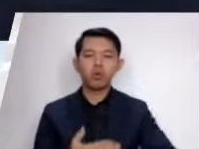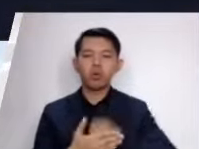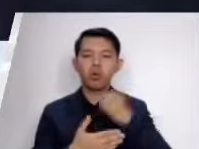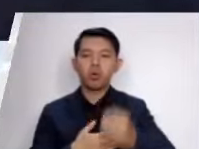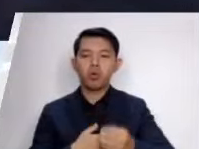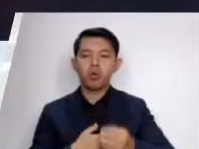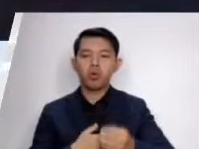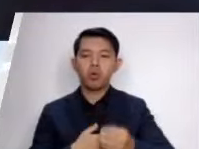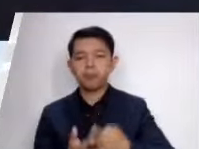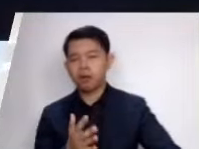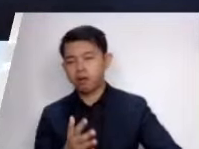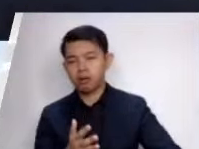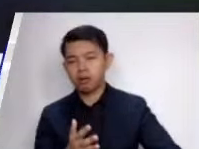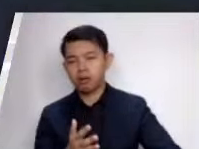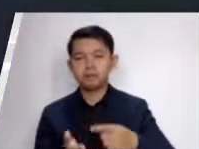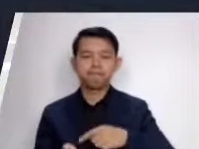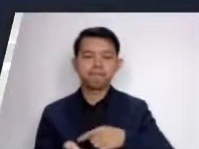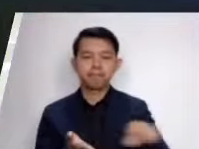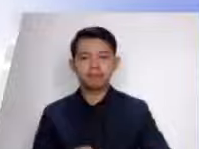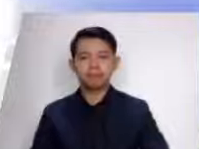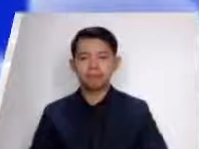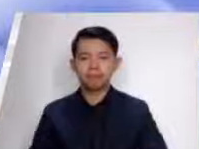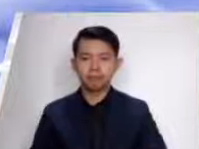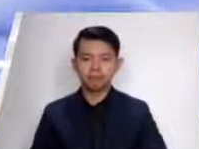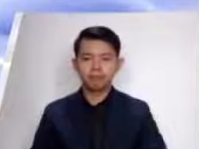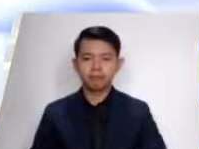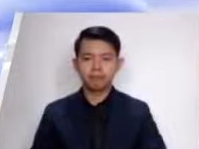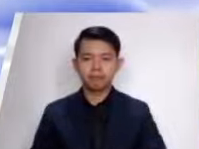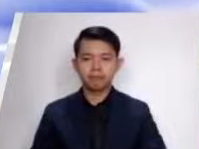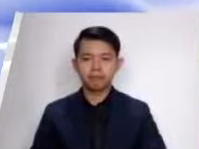Maraming salamat, Oscar Oida.